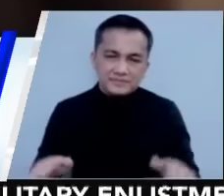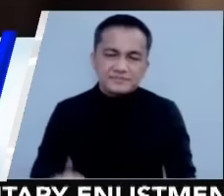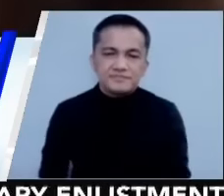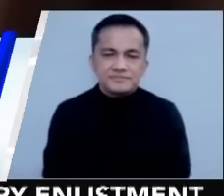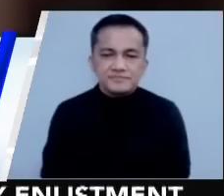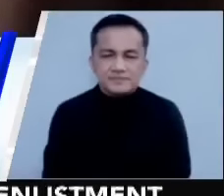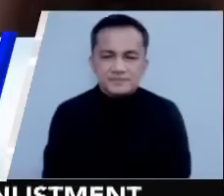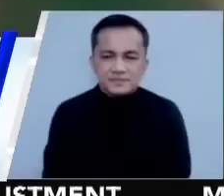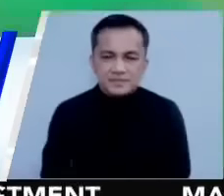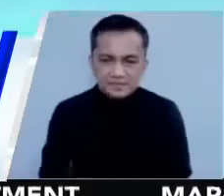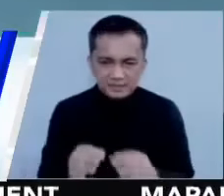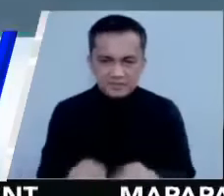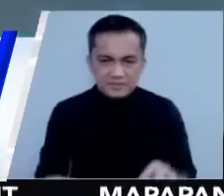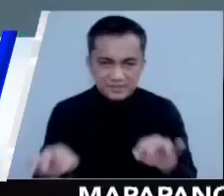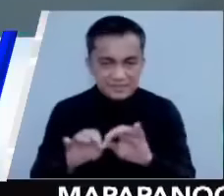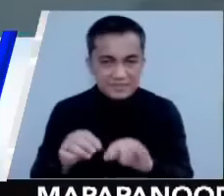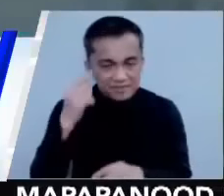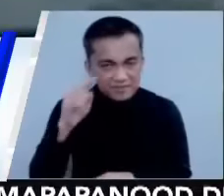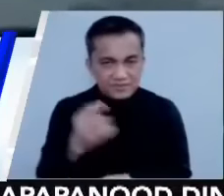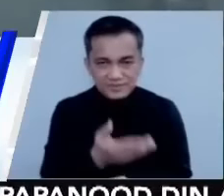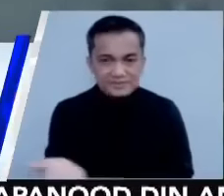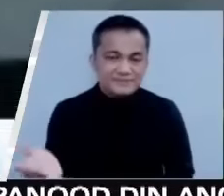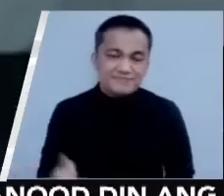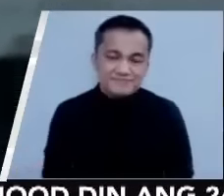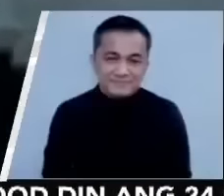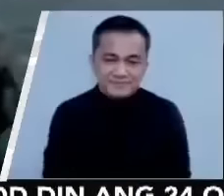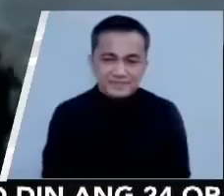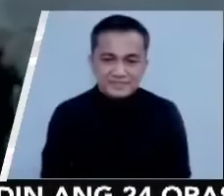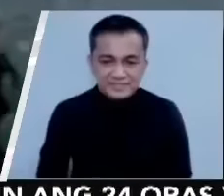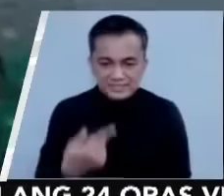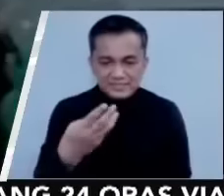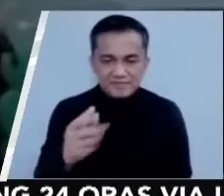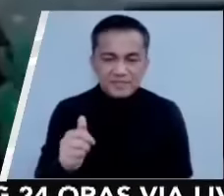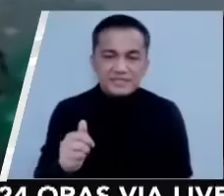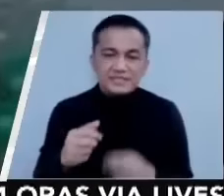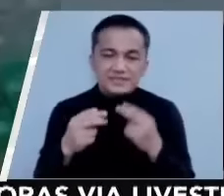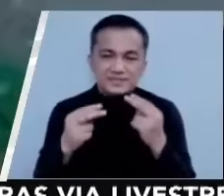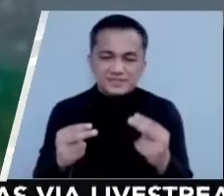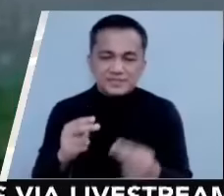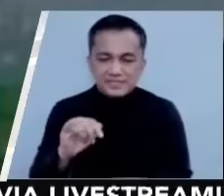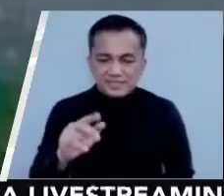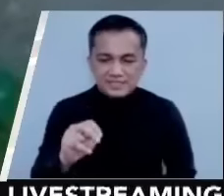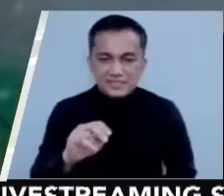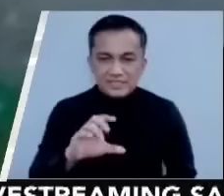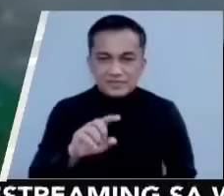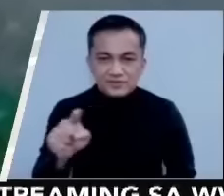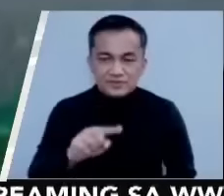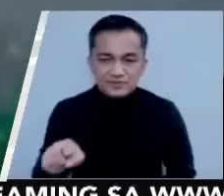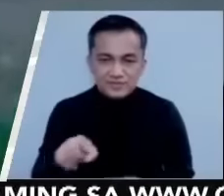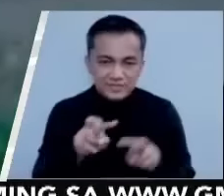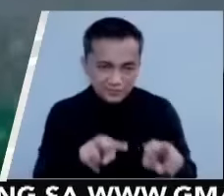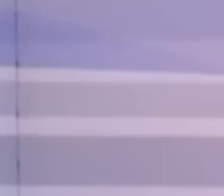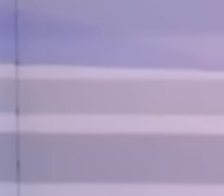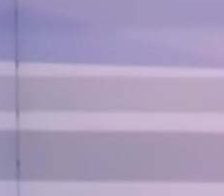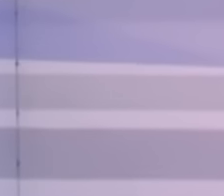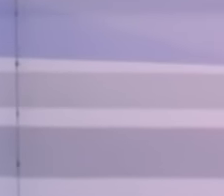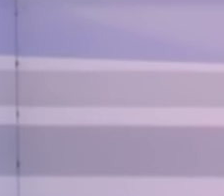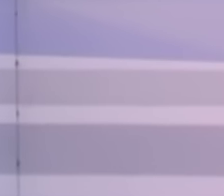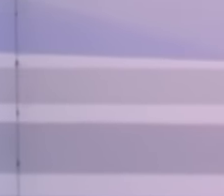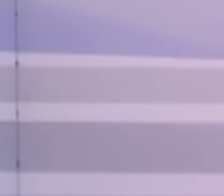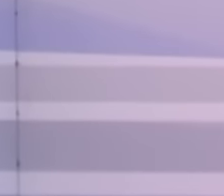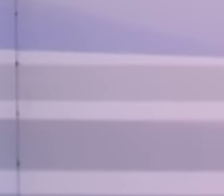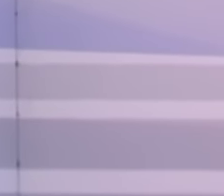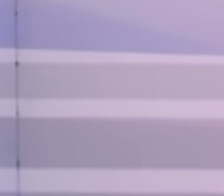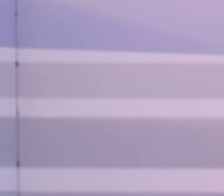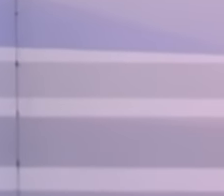Mahalaga yun para sa kanila. Para sa GMA Integrated News, Ian Cruz nakatutok 24 oras. Mga